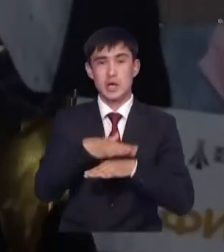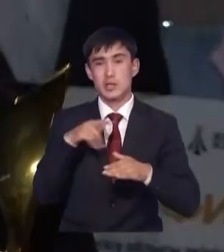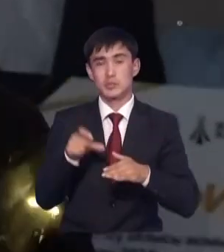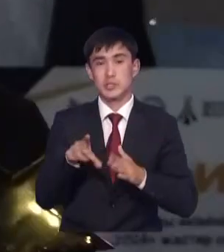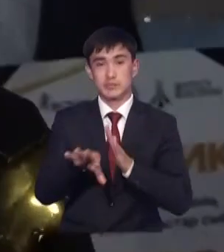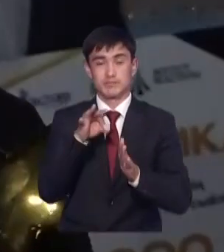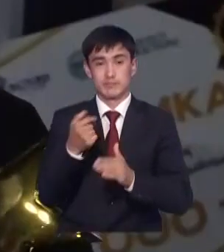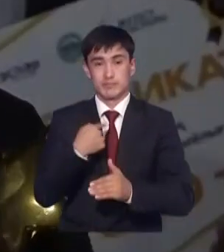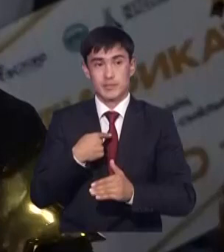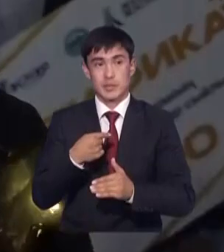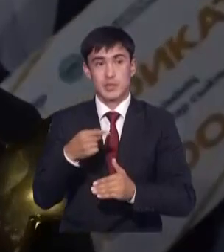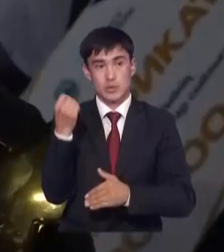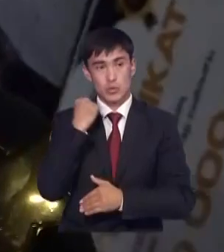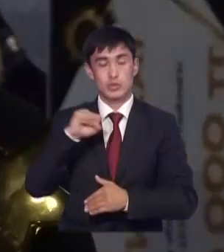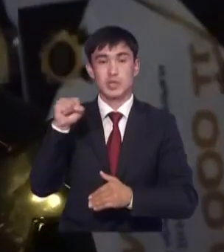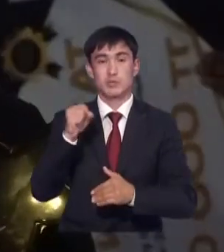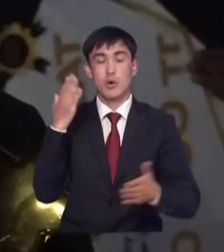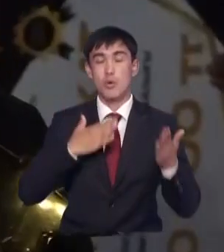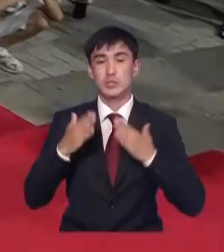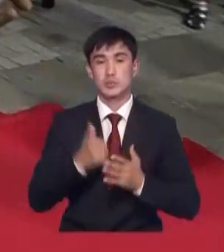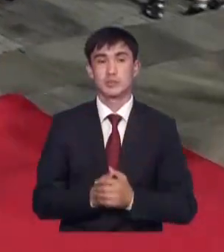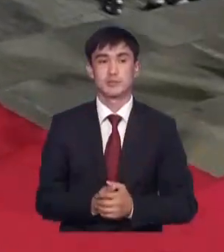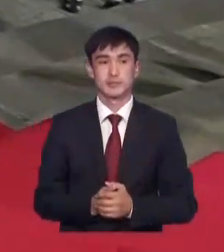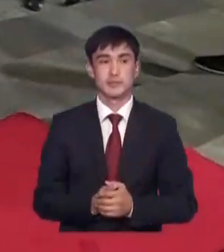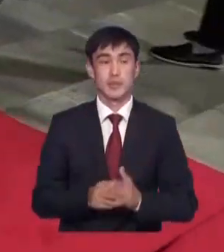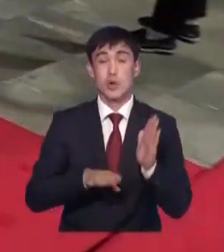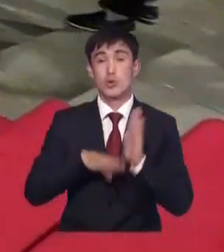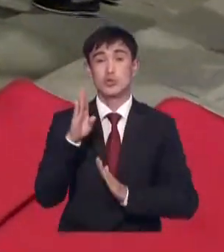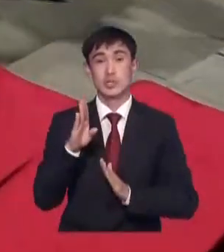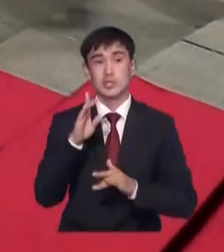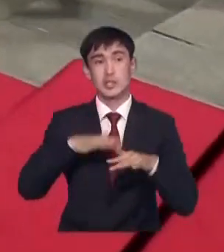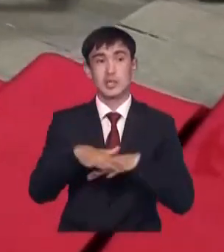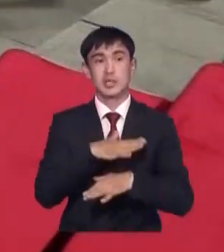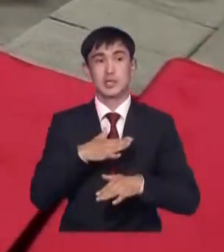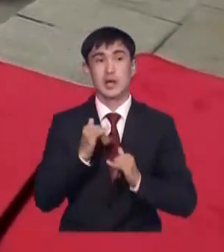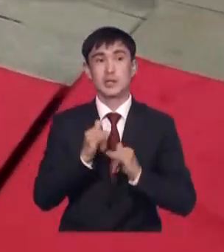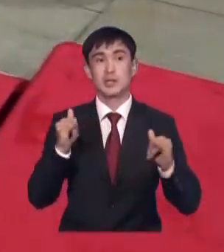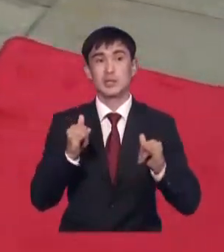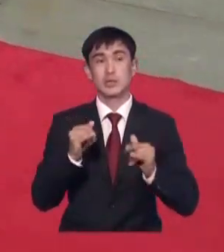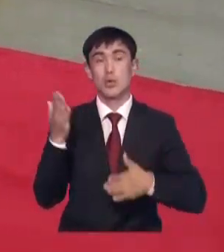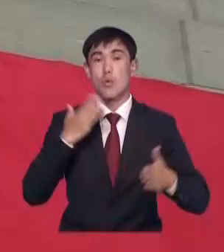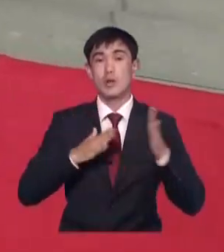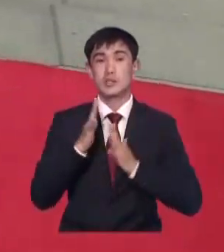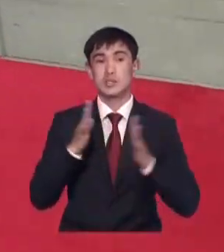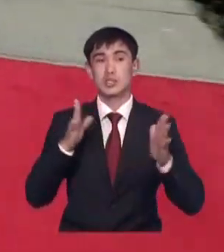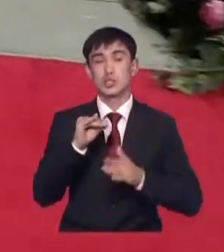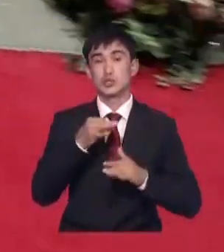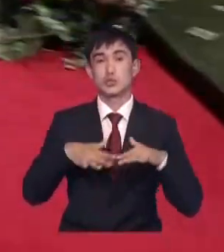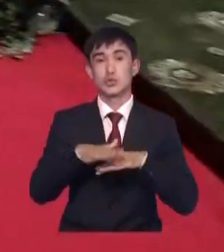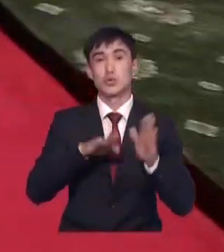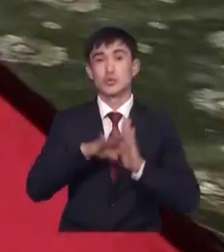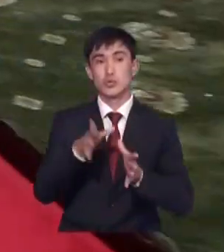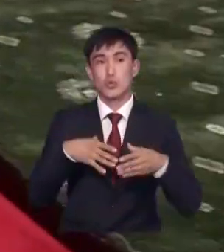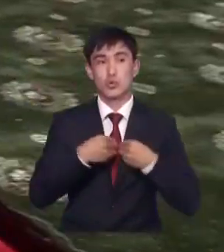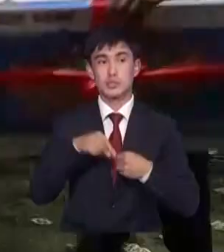осы атақты ұтқаныма қуаныштымын. Үздік атанып ел алдында абырой артқандардың қуанышы шексіз. Жетісулық үздік